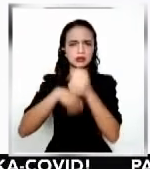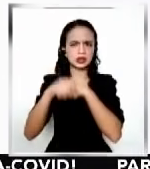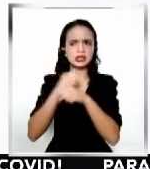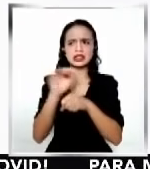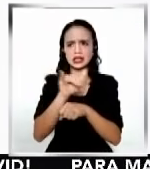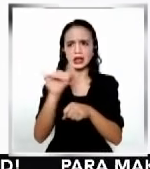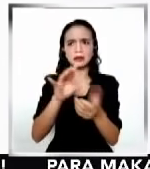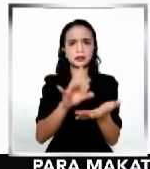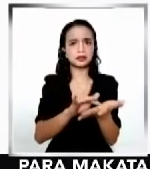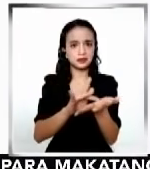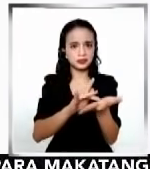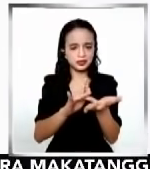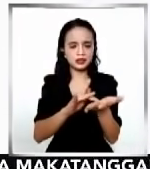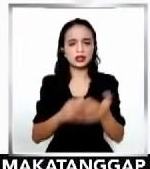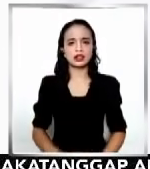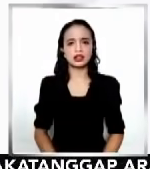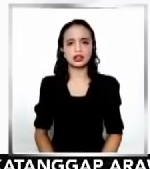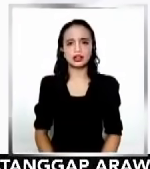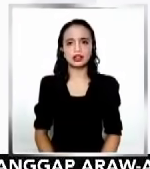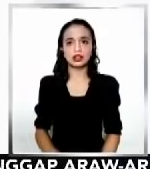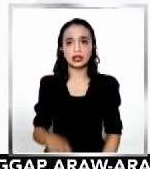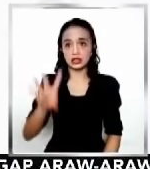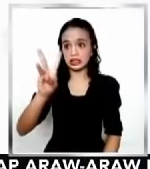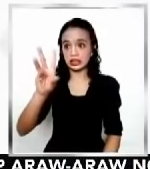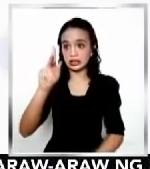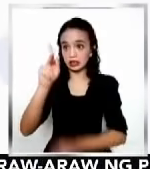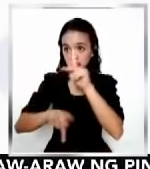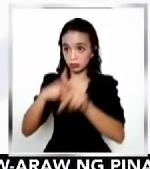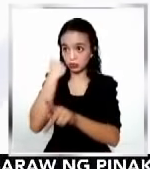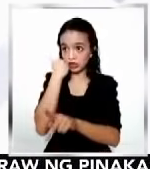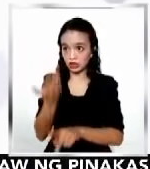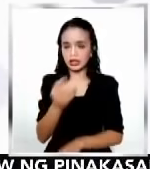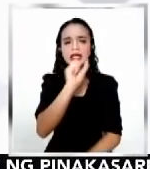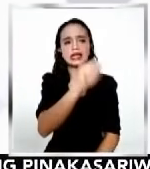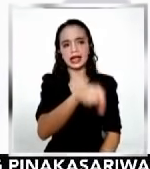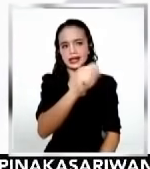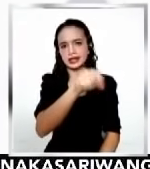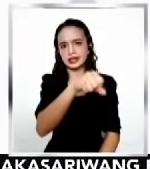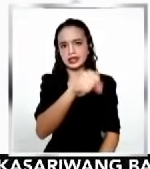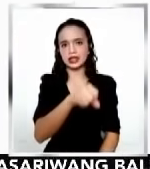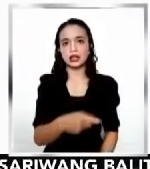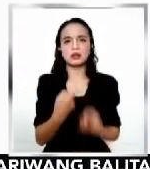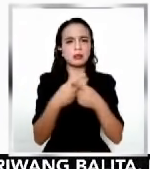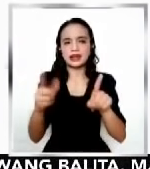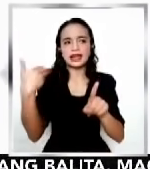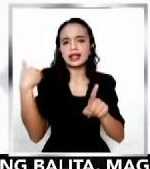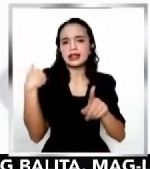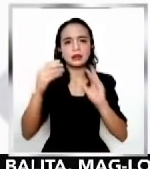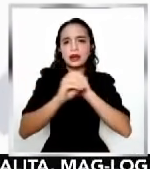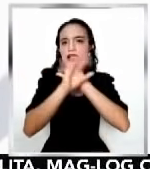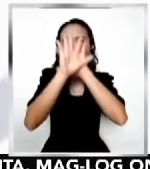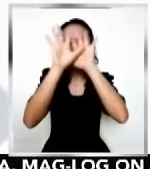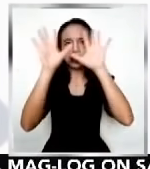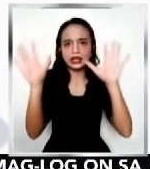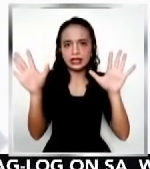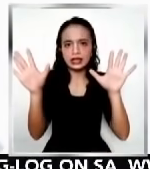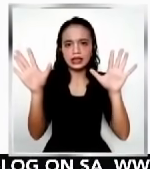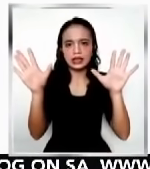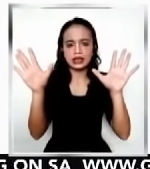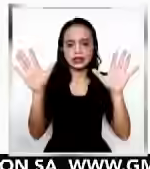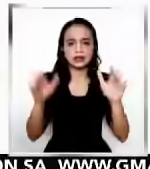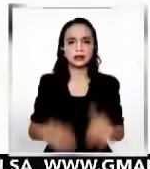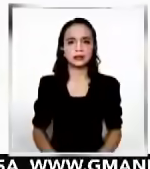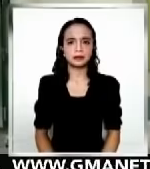16 people died. Yes, and not yet clear pa, di pa clear na diretsong galing sa ano.